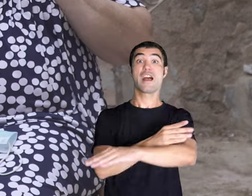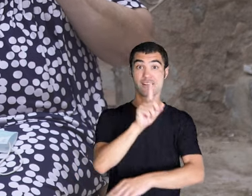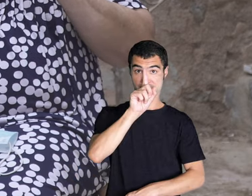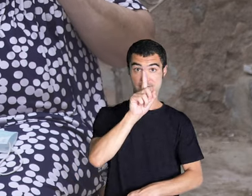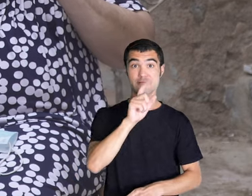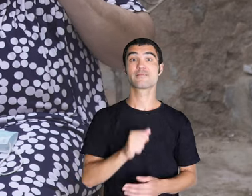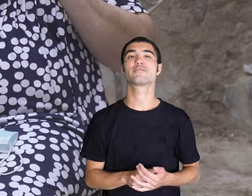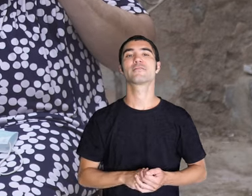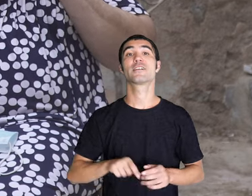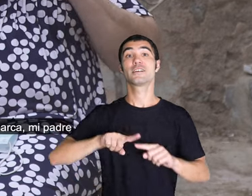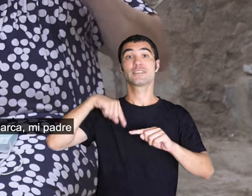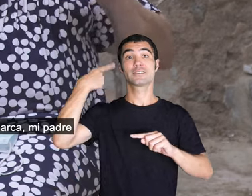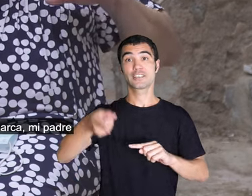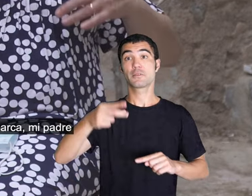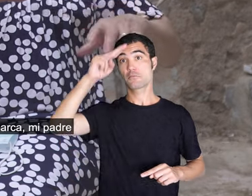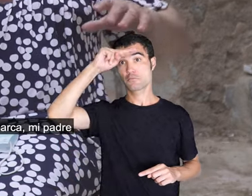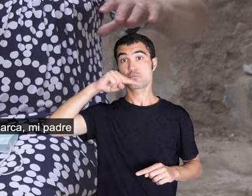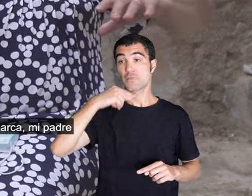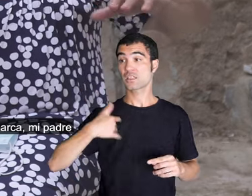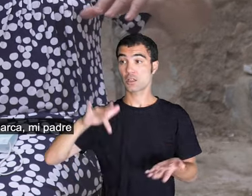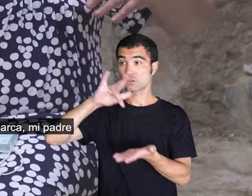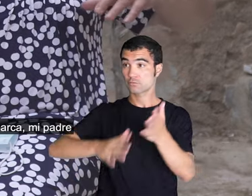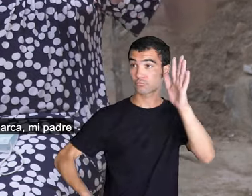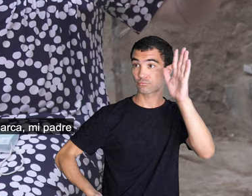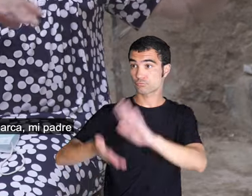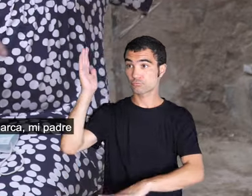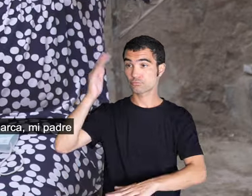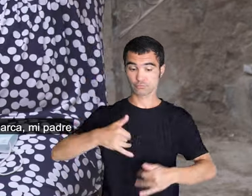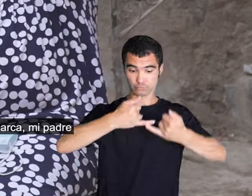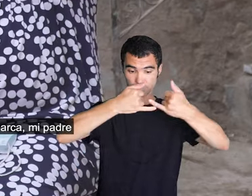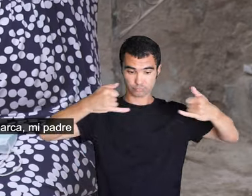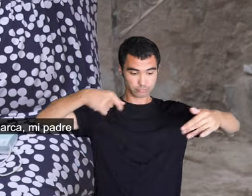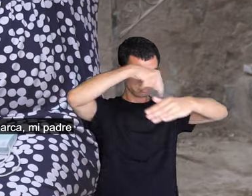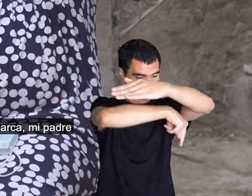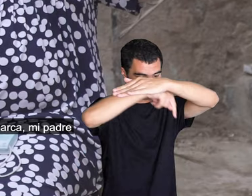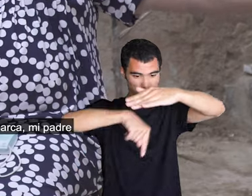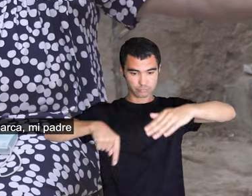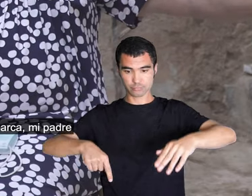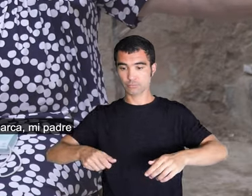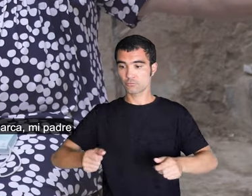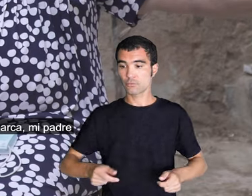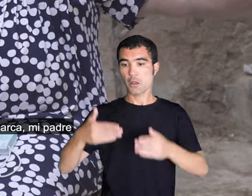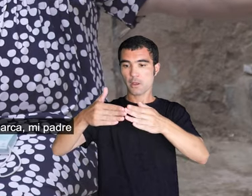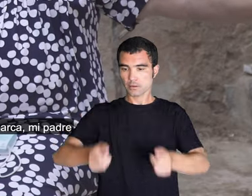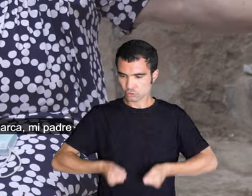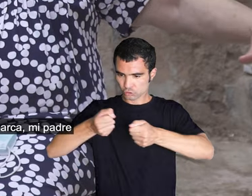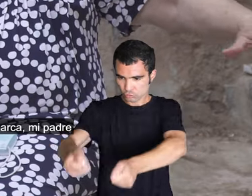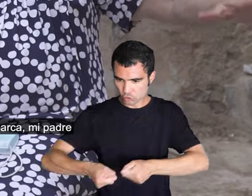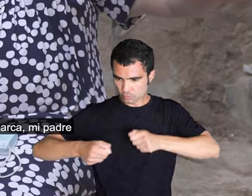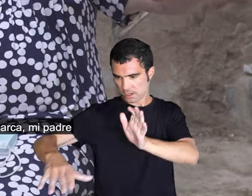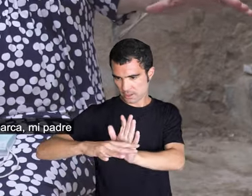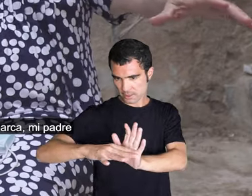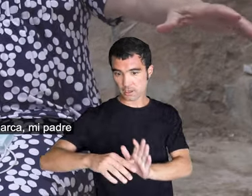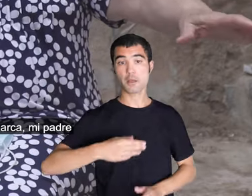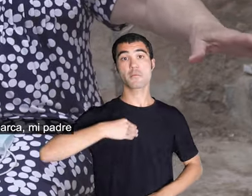m'entens? I després, tot d'una que mon pare ja havia partit i li havien duit els palangres a de vora sa barca, mon pare se n'anava